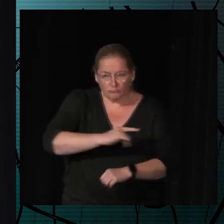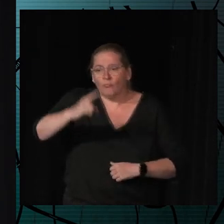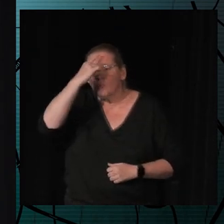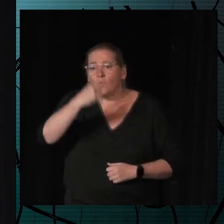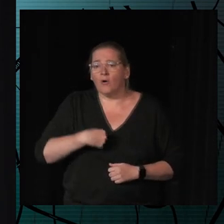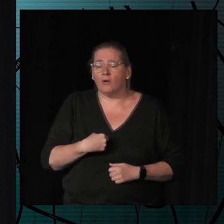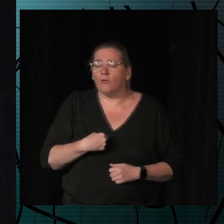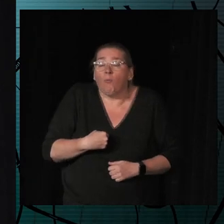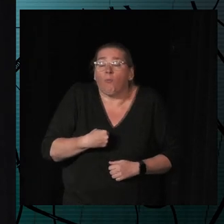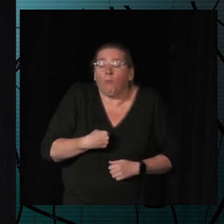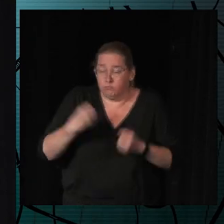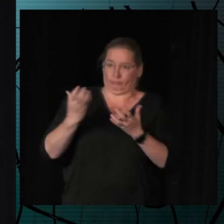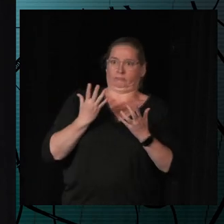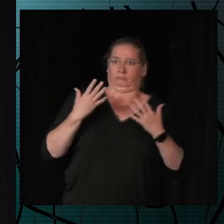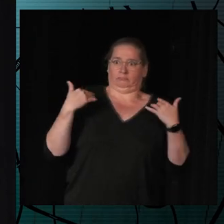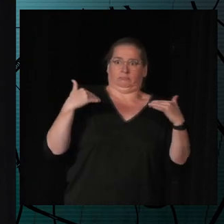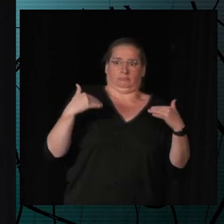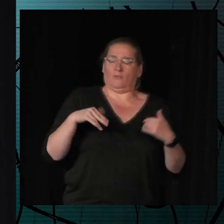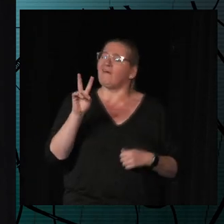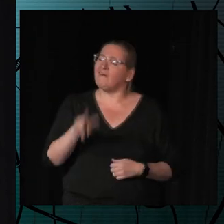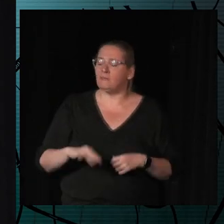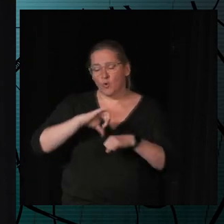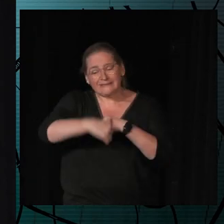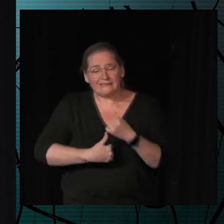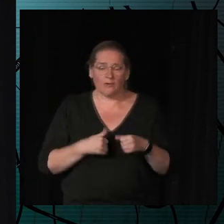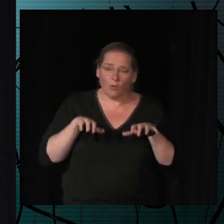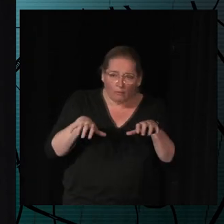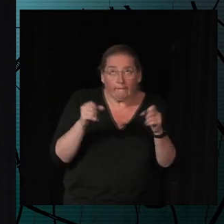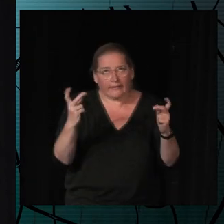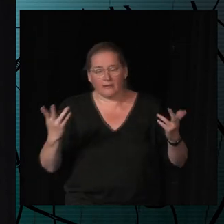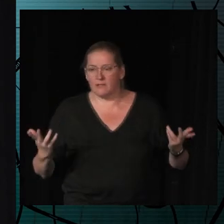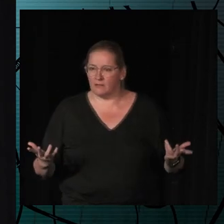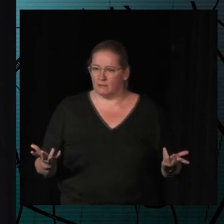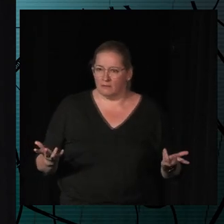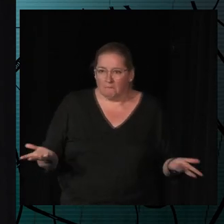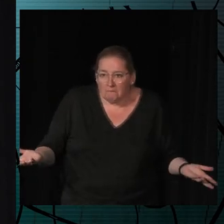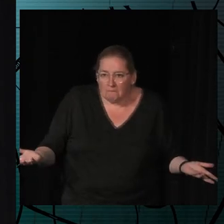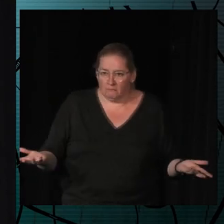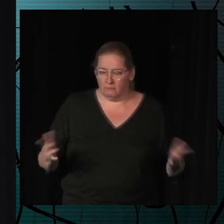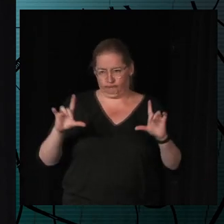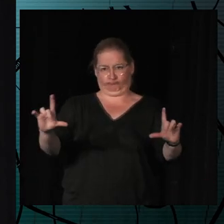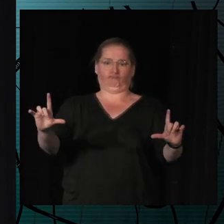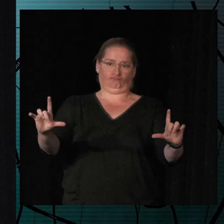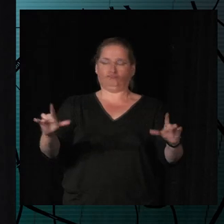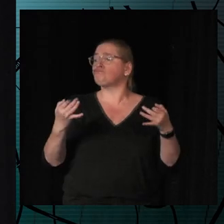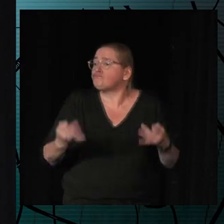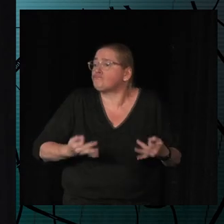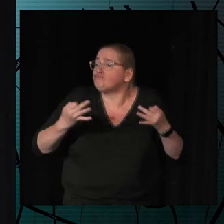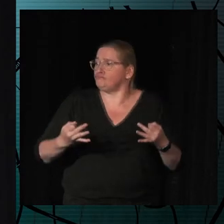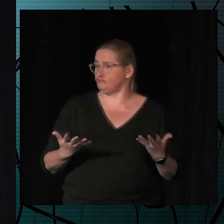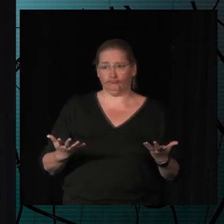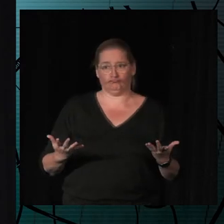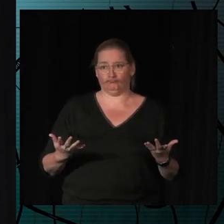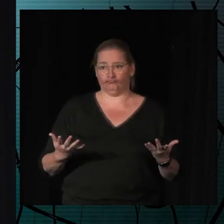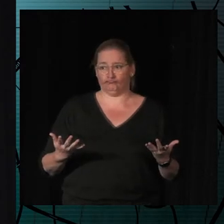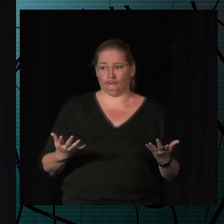forcément on est encore une fois dans un dans un genre qui malgré une thématique horrifique bon reste contenu en terme d'effits et